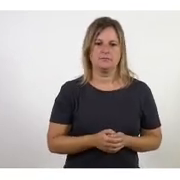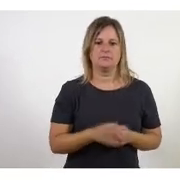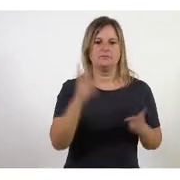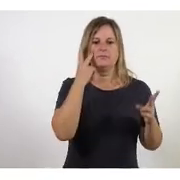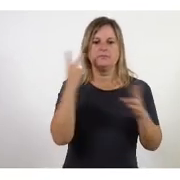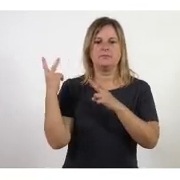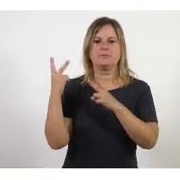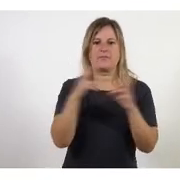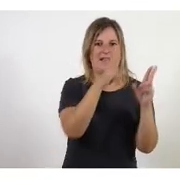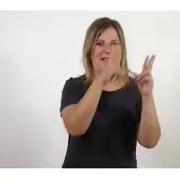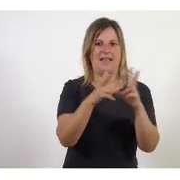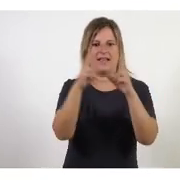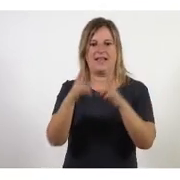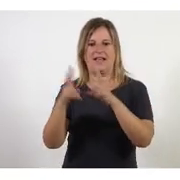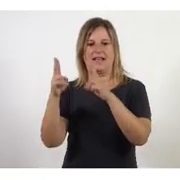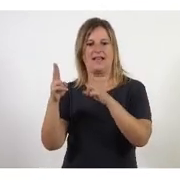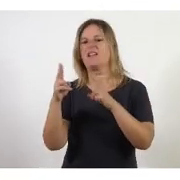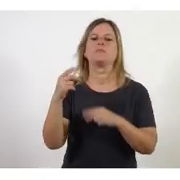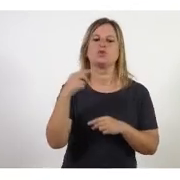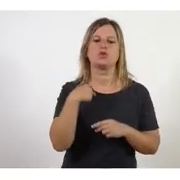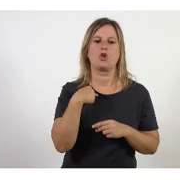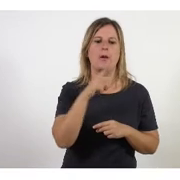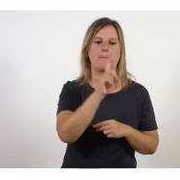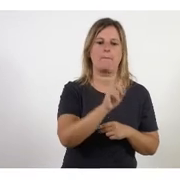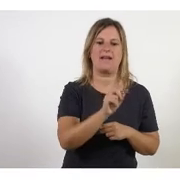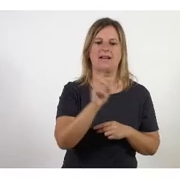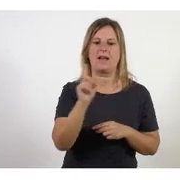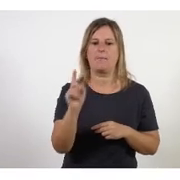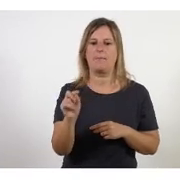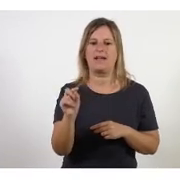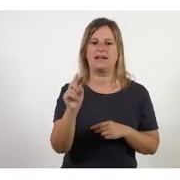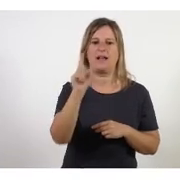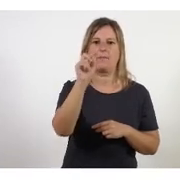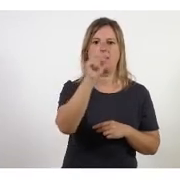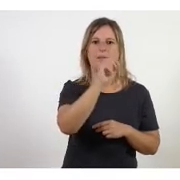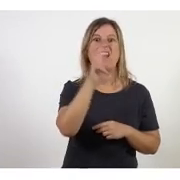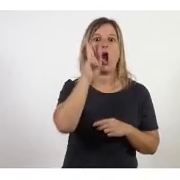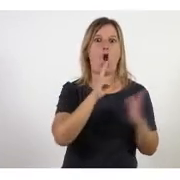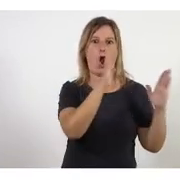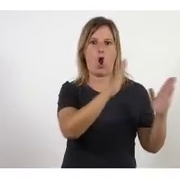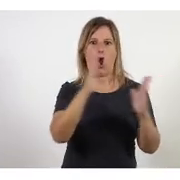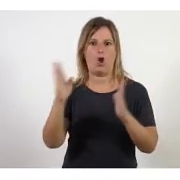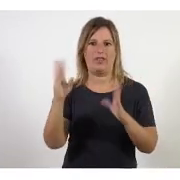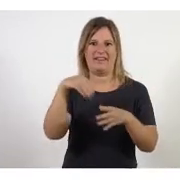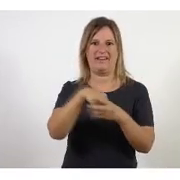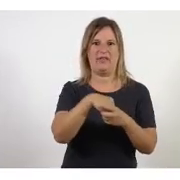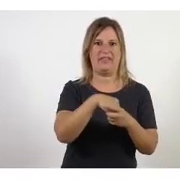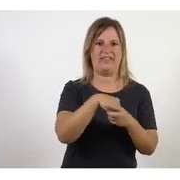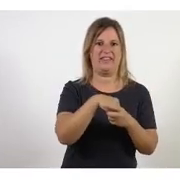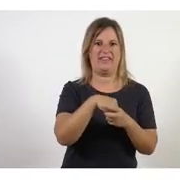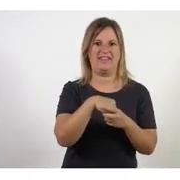el que podem fer és anar-los marcant un darrere l'altre, tal com els vulguem col·locar dins de la